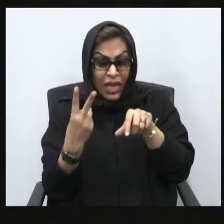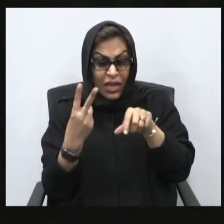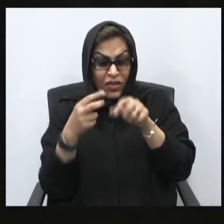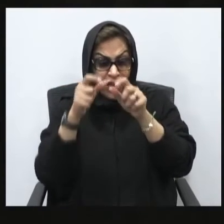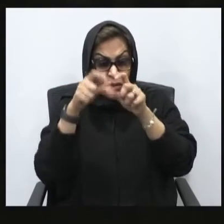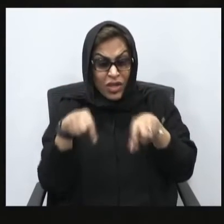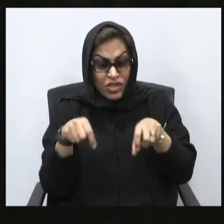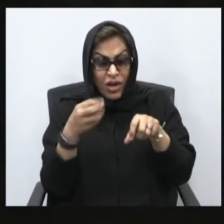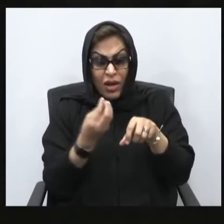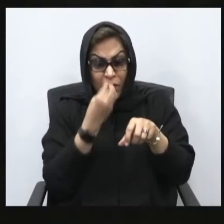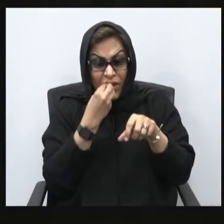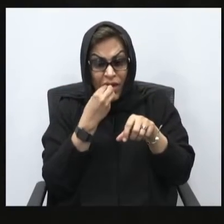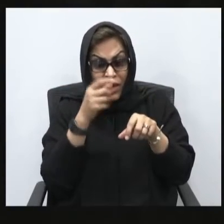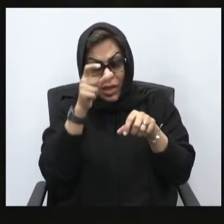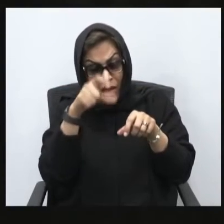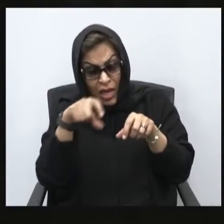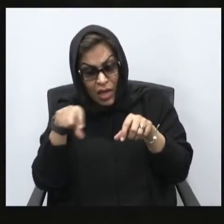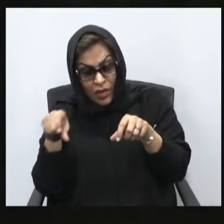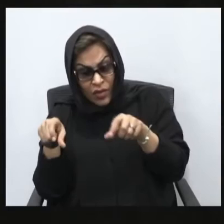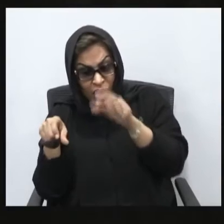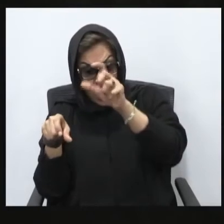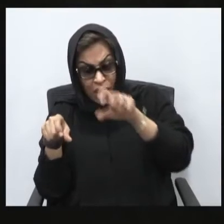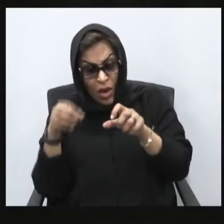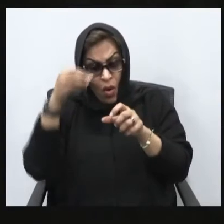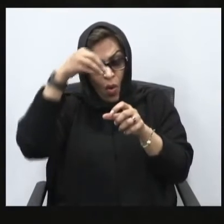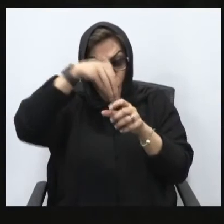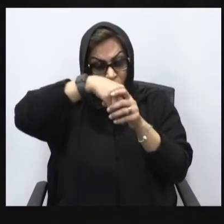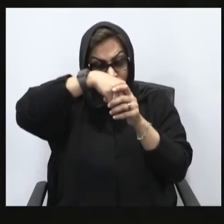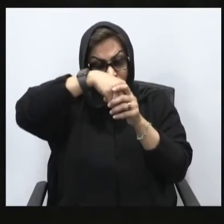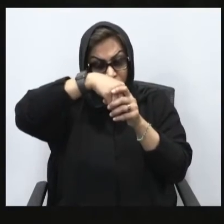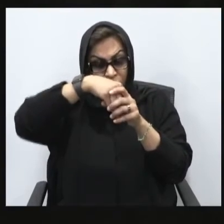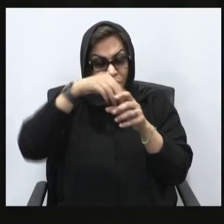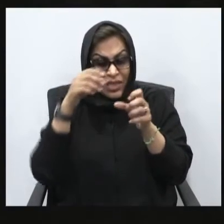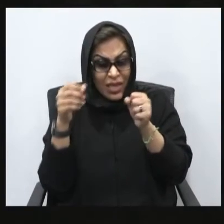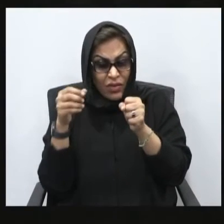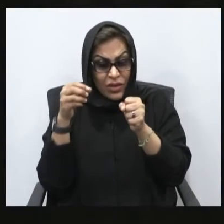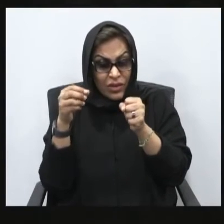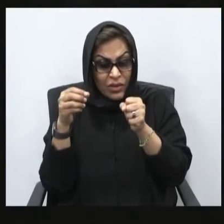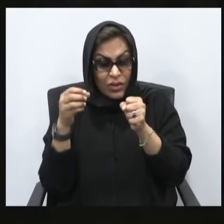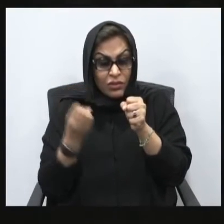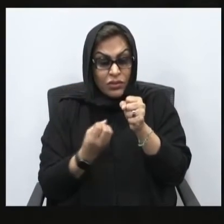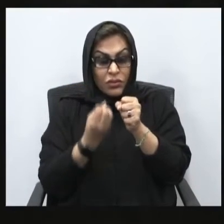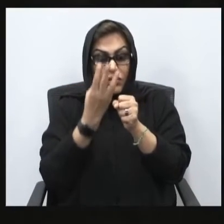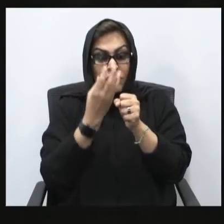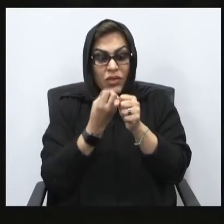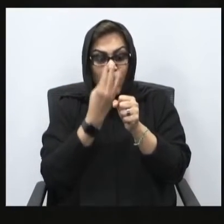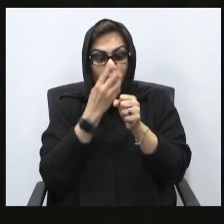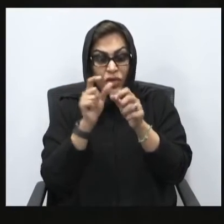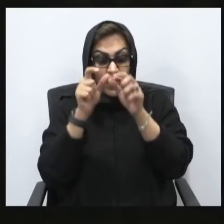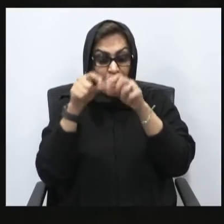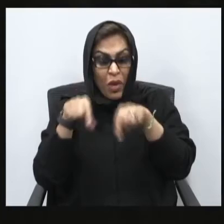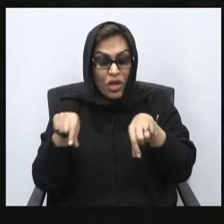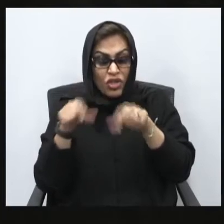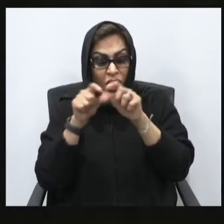انا باكل او مجرى في وقت الاكل حقفل مين حتقفل مجرى التنفس حتى ما